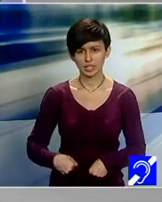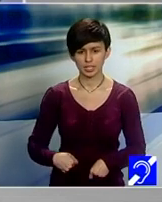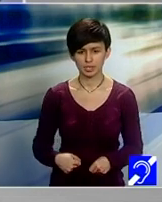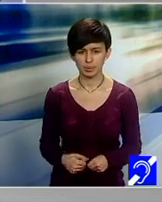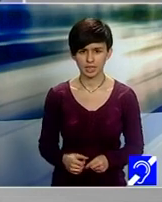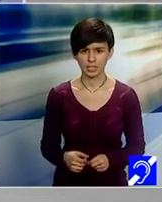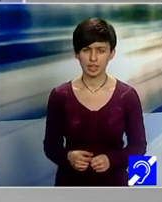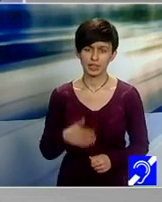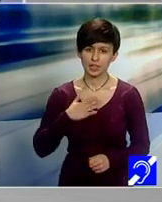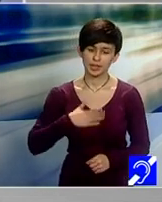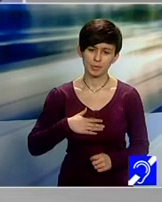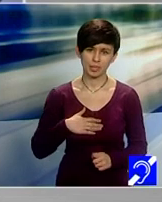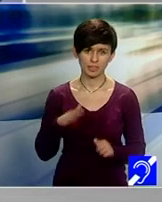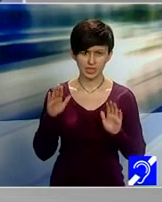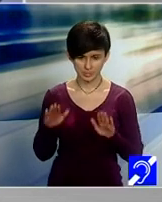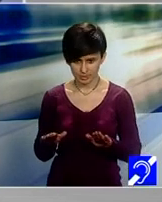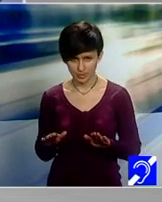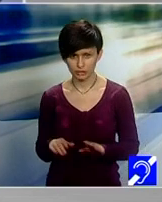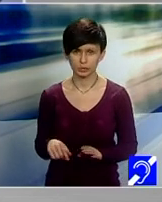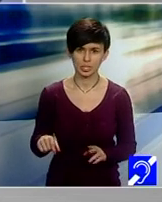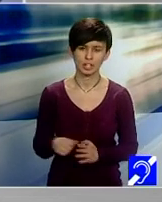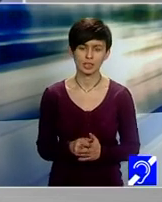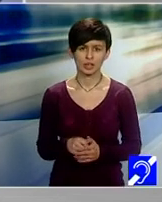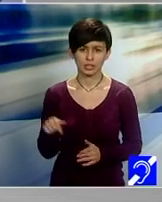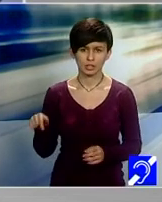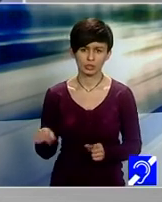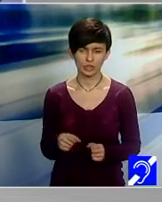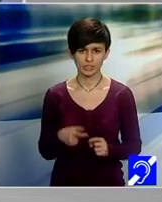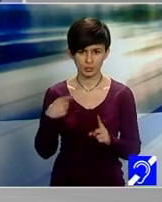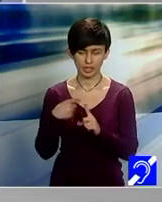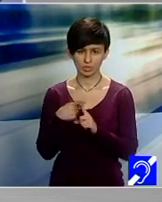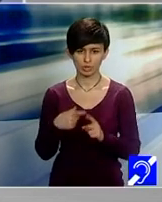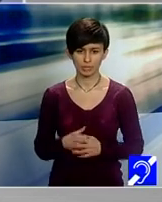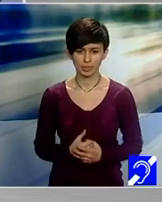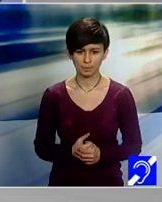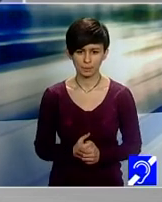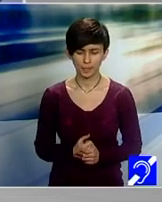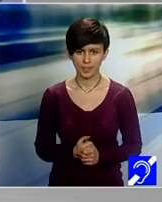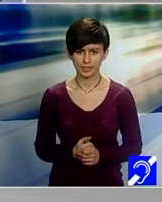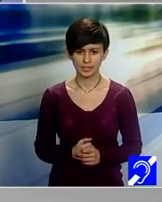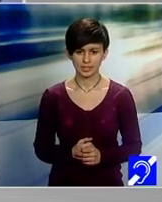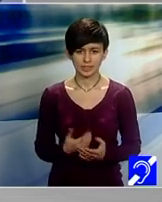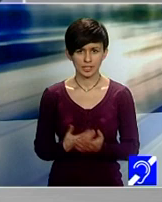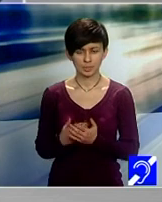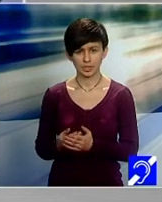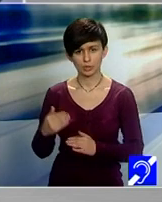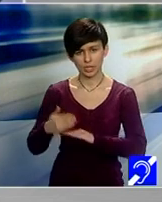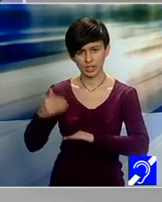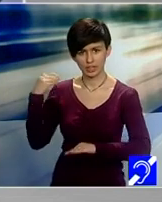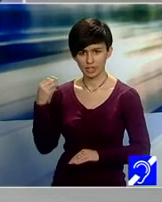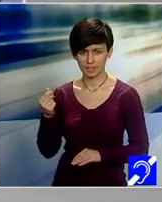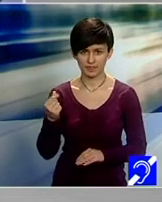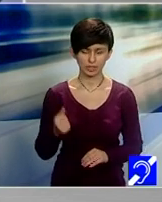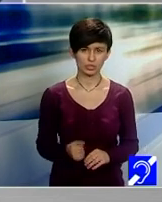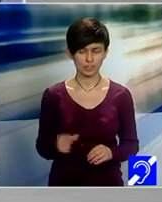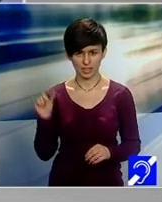vrea să se supună unui asemenea risc și să acorde facilități de creditare în sensul că avansul să fie mai mic. Și aici cred că se pune